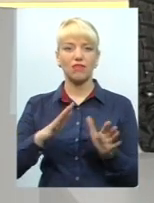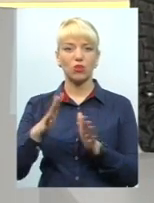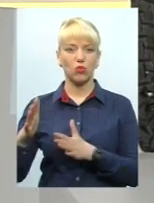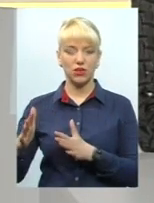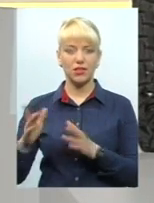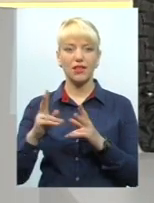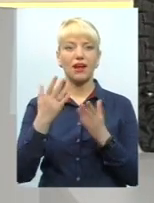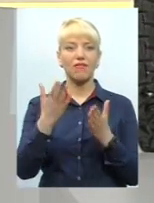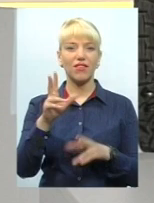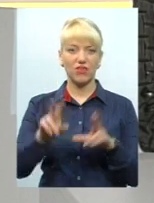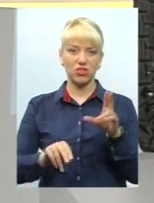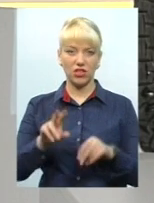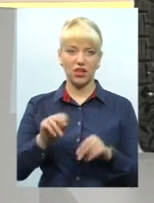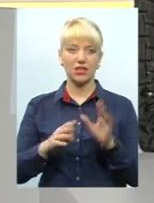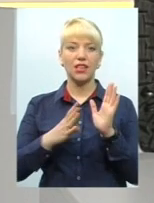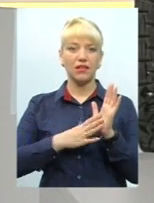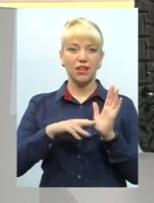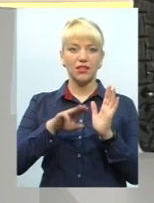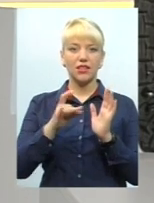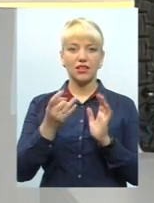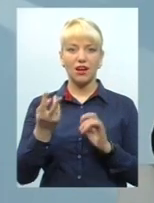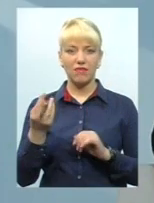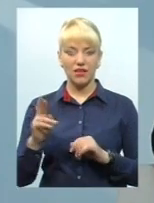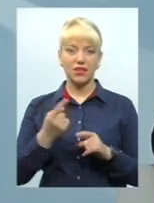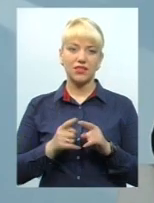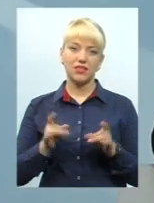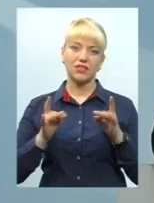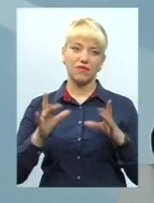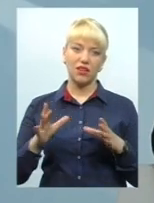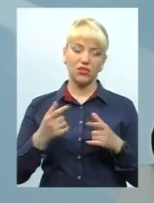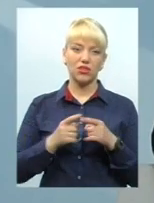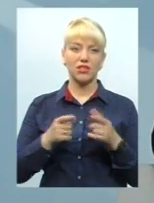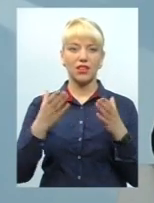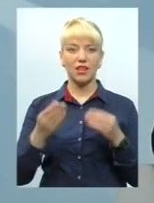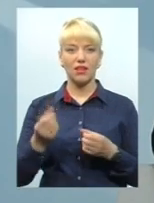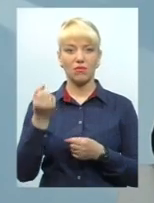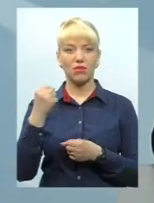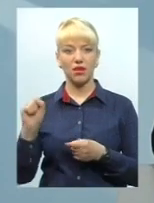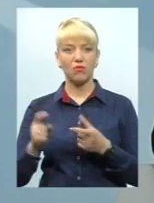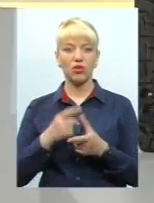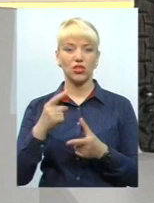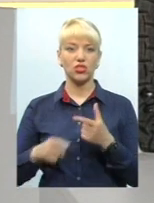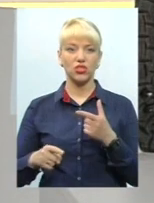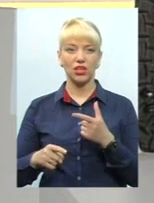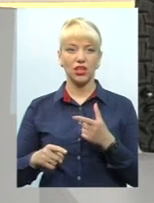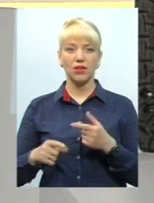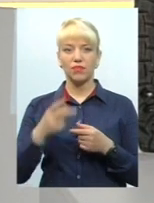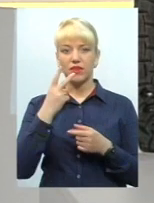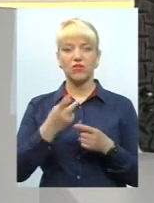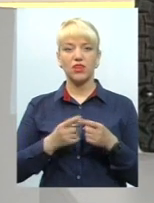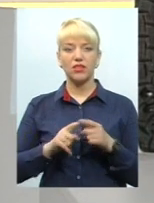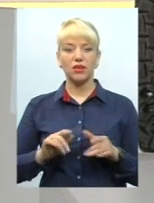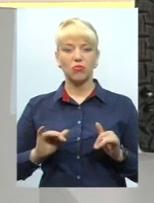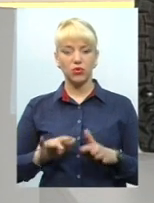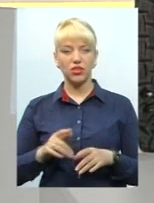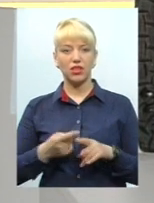вважаєте, 9 травня – це свято, це День перемоги? Чи все-таки, з огляду на ті події, на ті